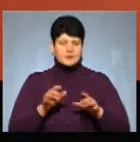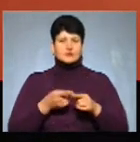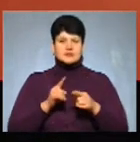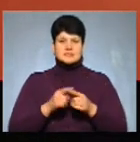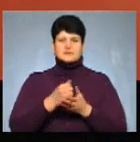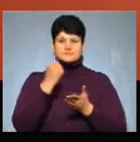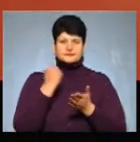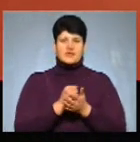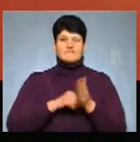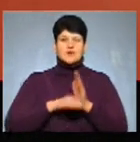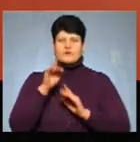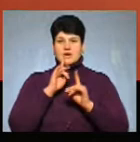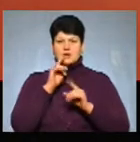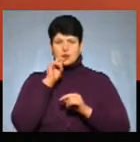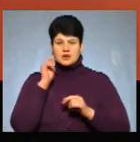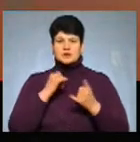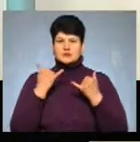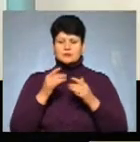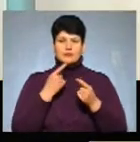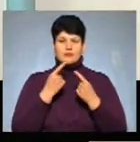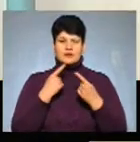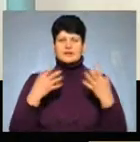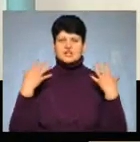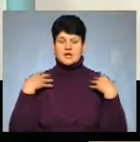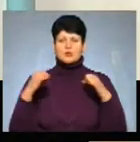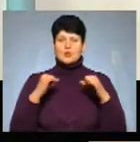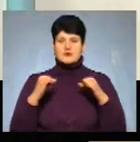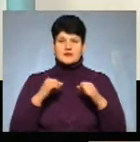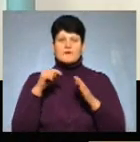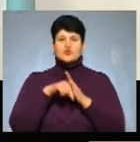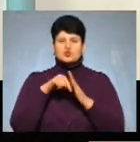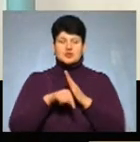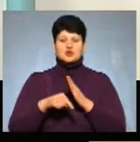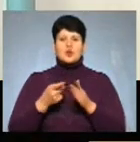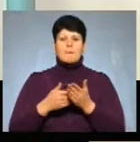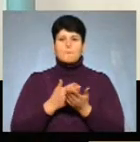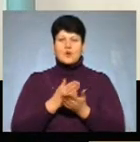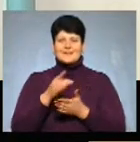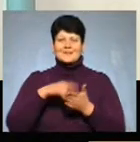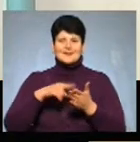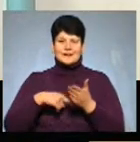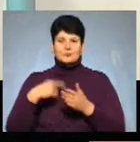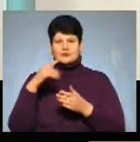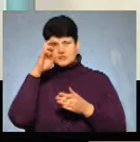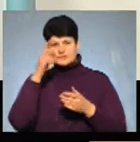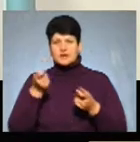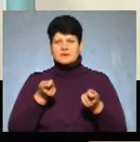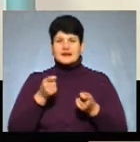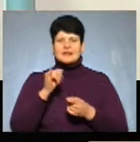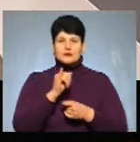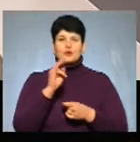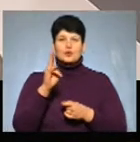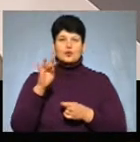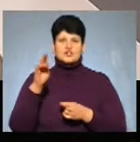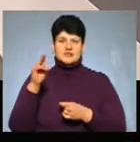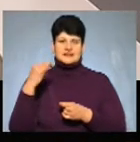Рада України. І про це будемо говорити сьогодні. І студії начальник управління з питань внутрішньої політики, релігії та національностей облдержадміністрації Ігор